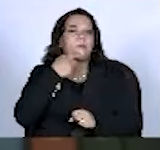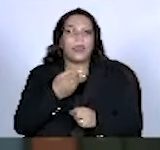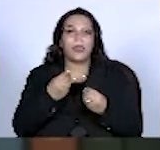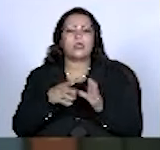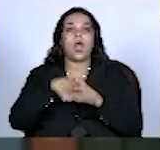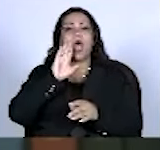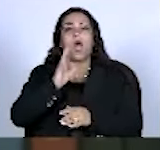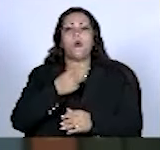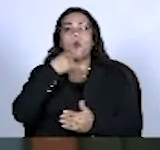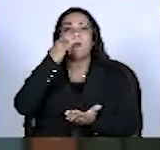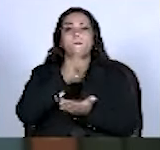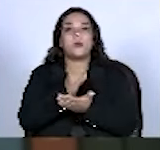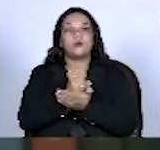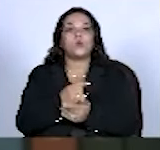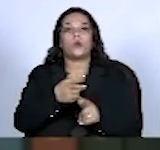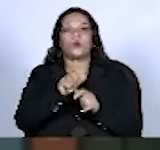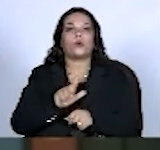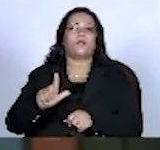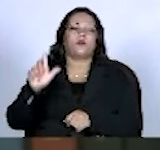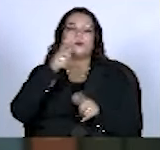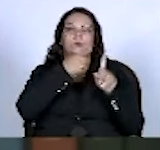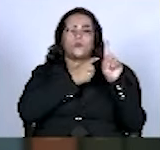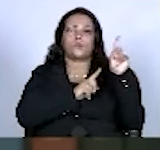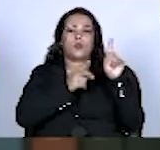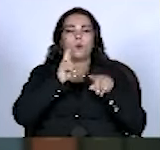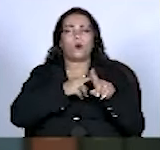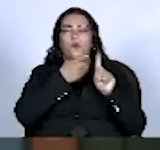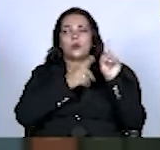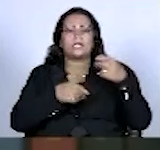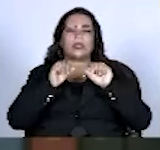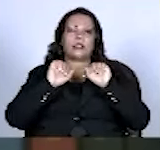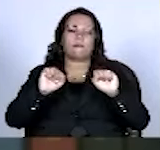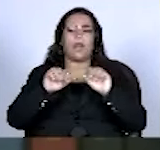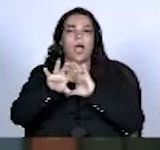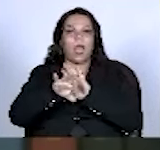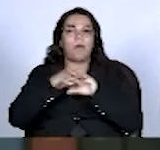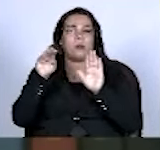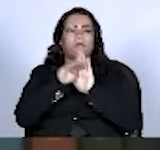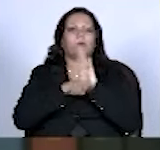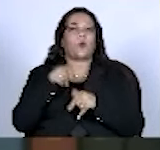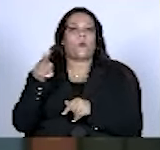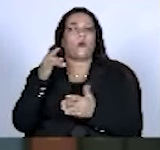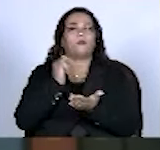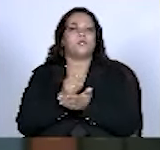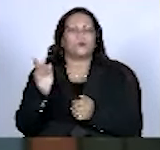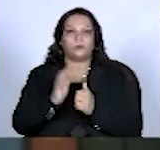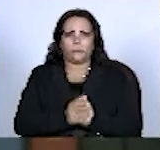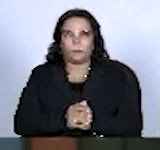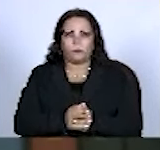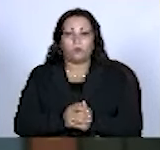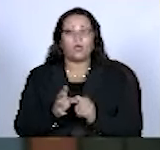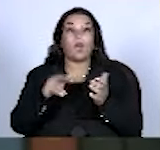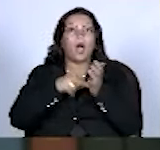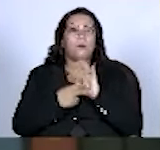يفوض رئيس الوزراء ووزير دفاعه اتخاذ القرار طبعا